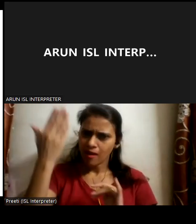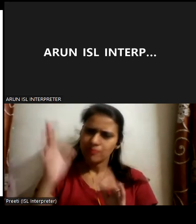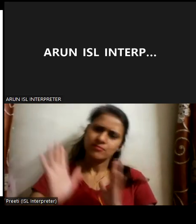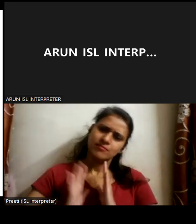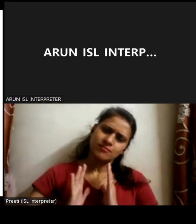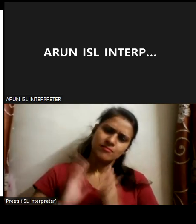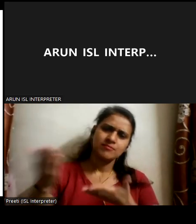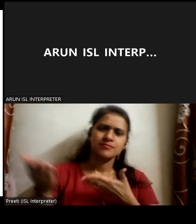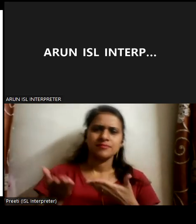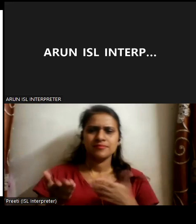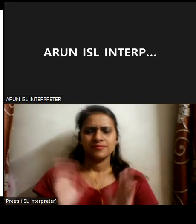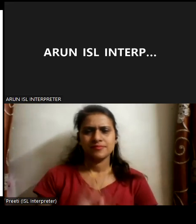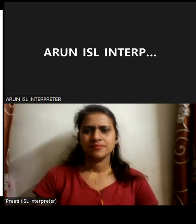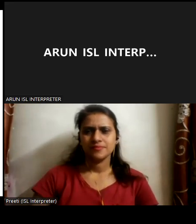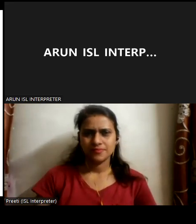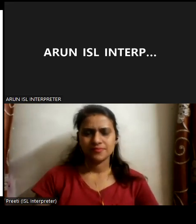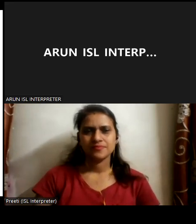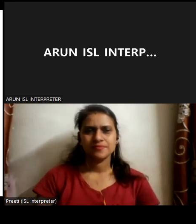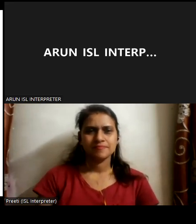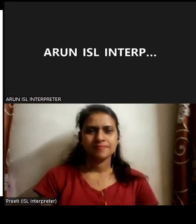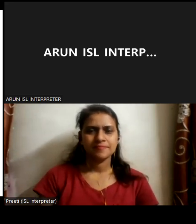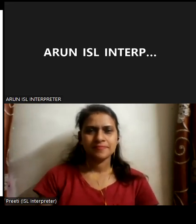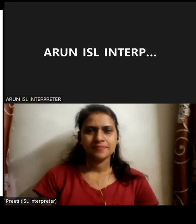कैन रिजॉर्ट टू दैट एज वेल।